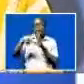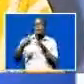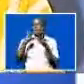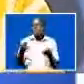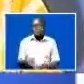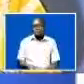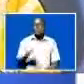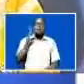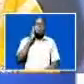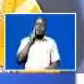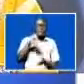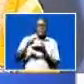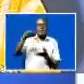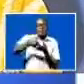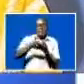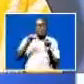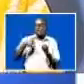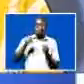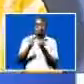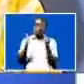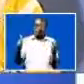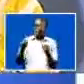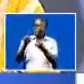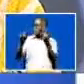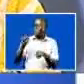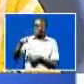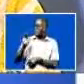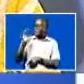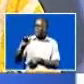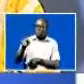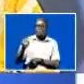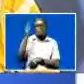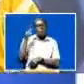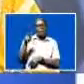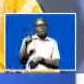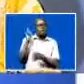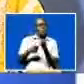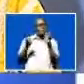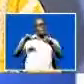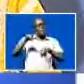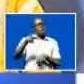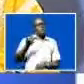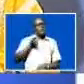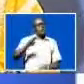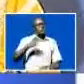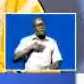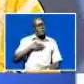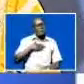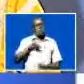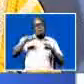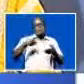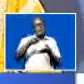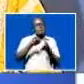yua kwambia mama usinitumie pocket money nikosa. No. Wewe hujiulizi mwana wa kike akwambia hivyo. Mm-hmm. Yua lapi? Ama mm-hmm. Yua lako kwa